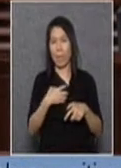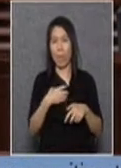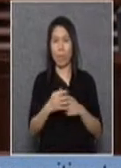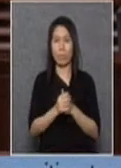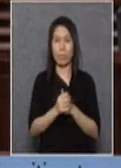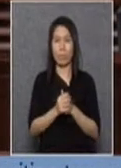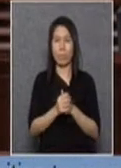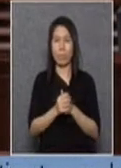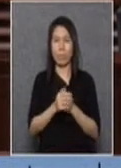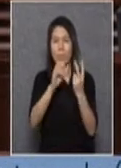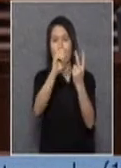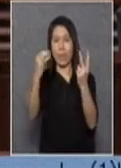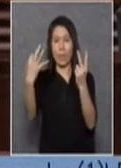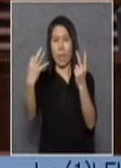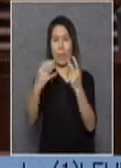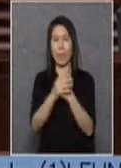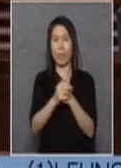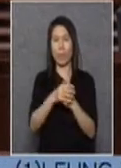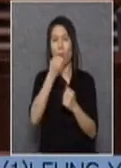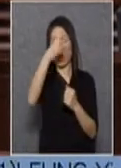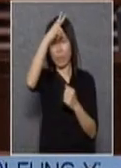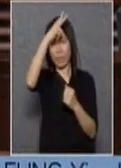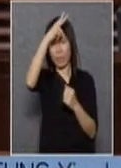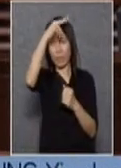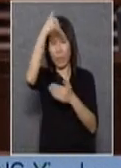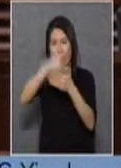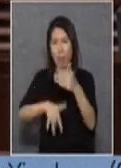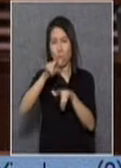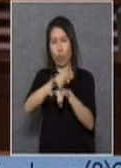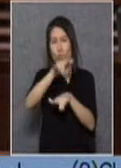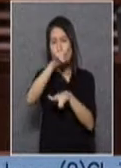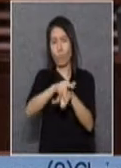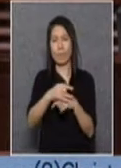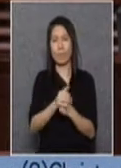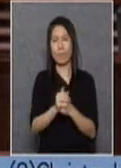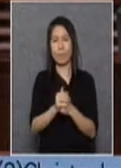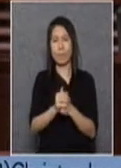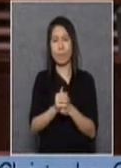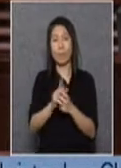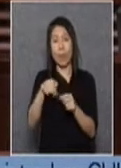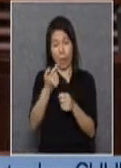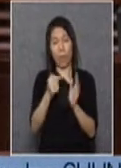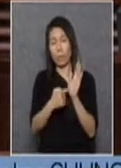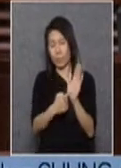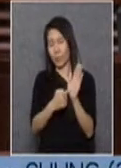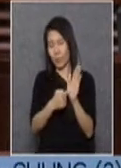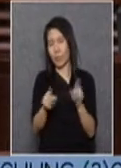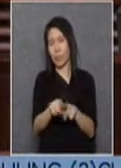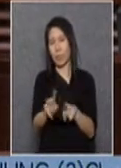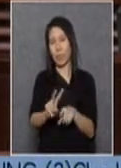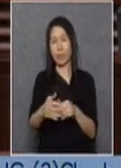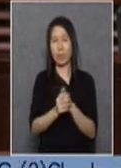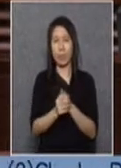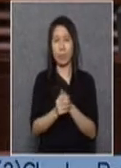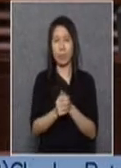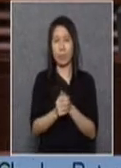主席，2003年特區政府削減綜援的金額亦都是另外一個好的例子。